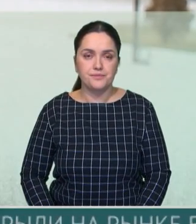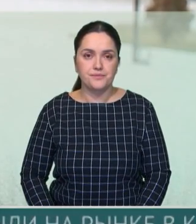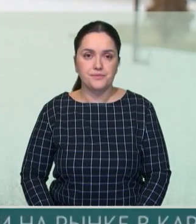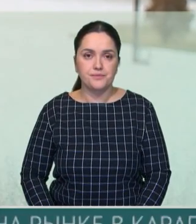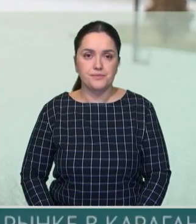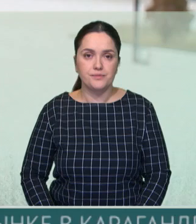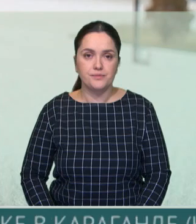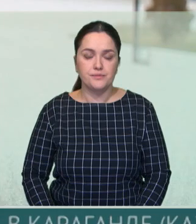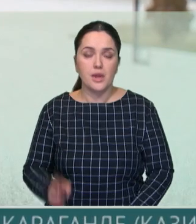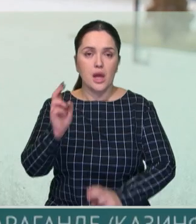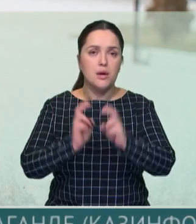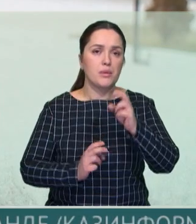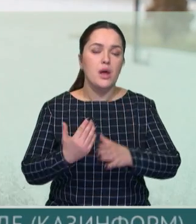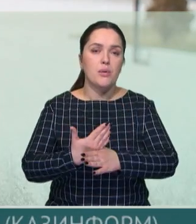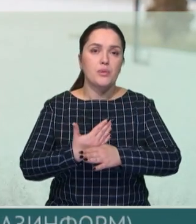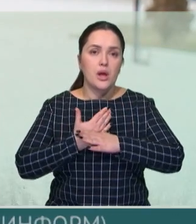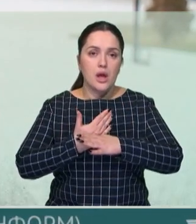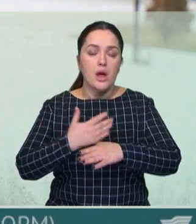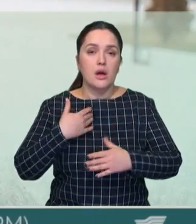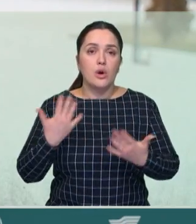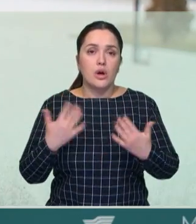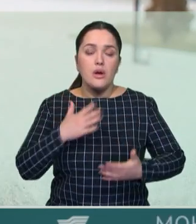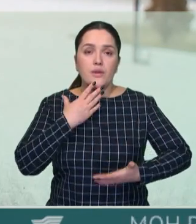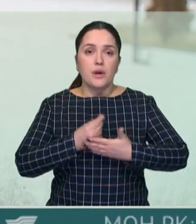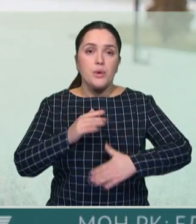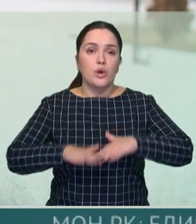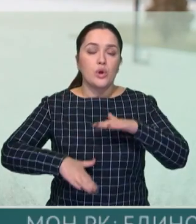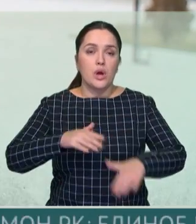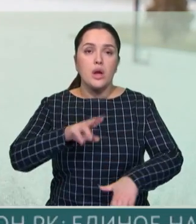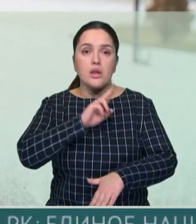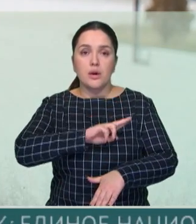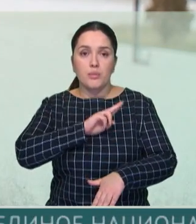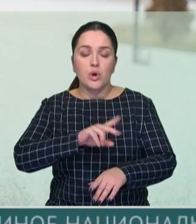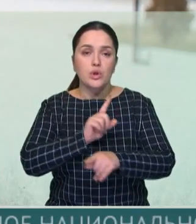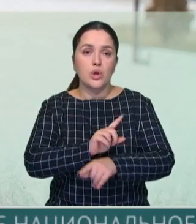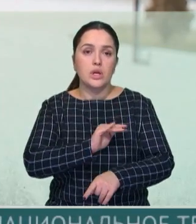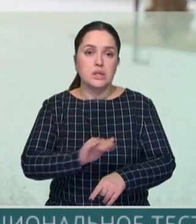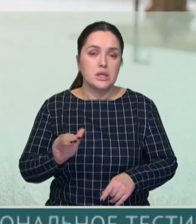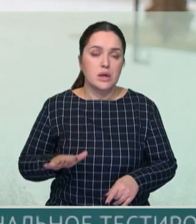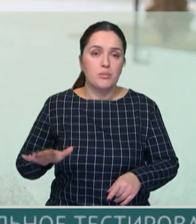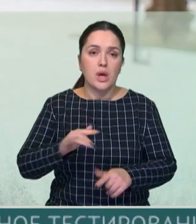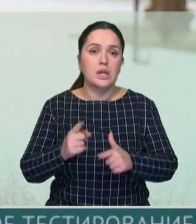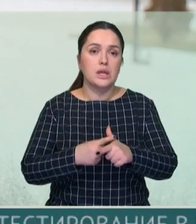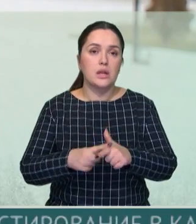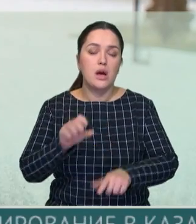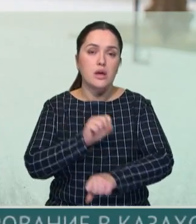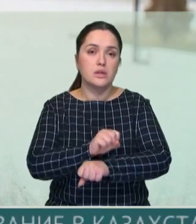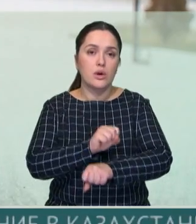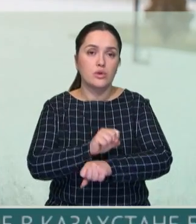Предприятия нам оказывают какую-либо помощь, а мы уже своими руками работаем над той же детской площадкой или остановкой.